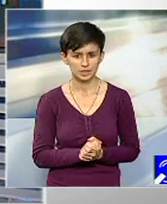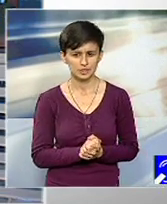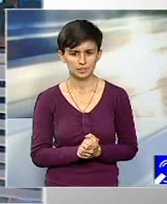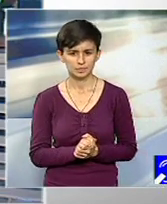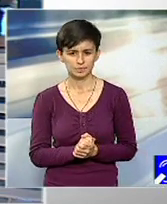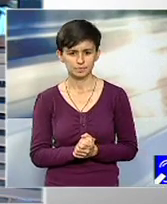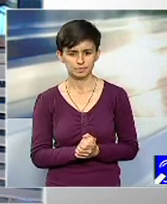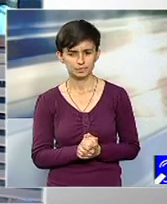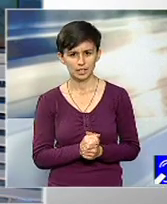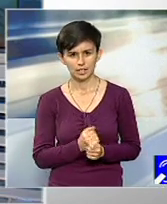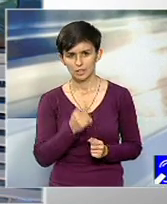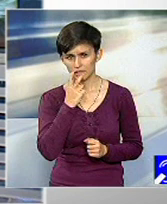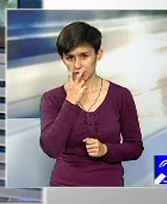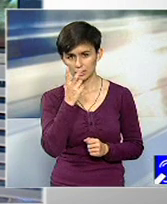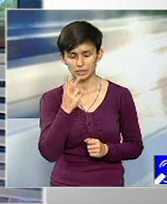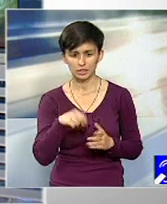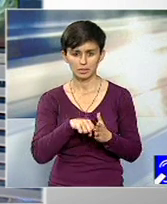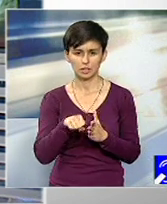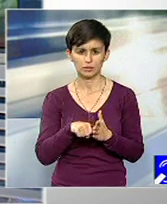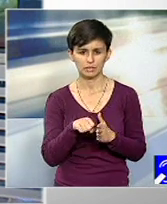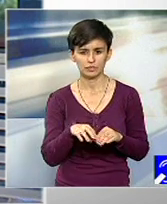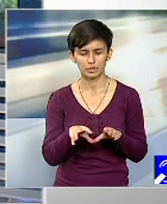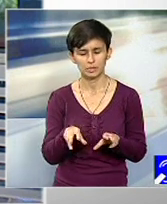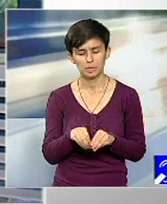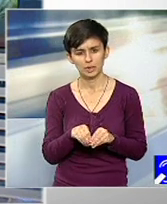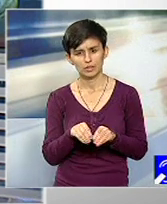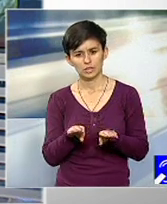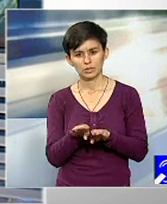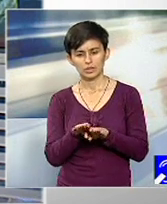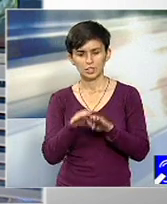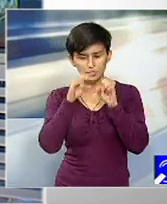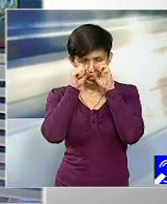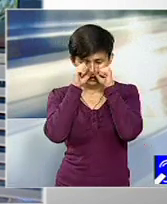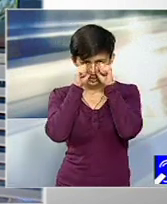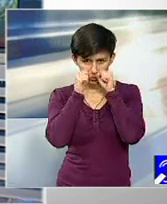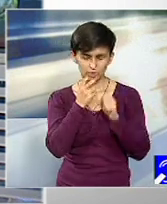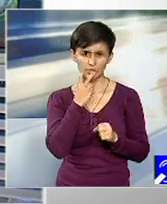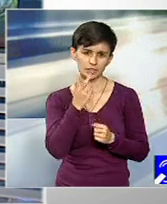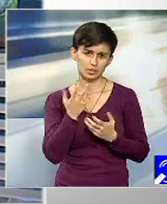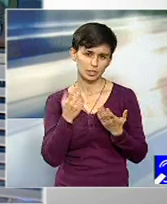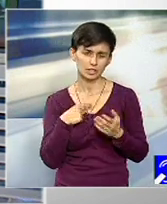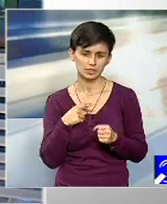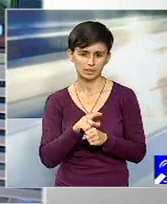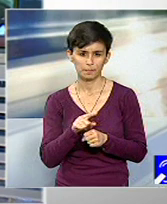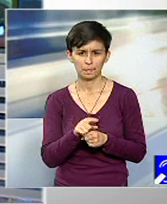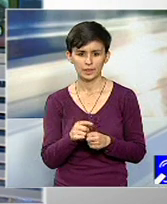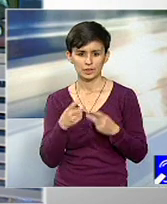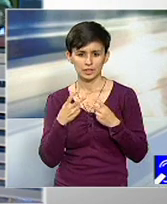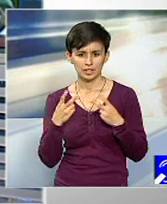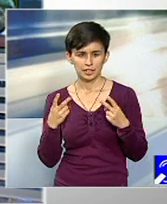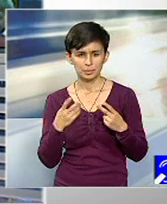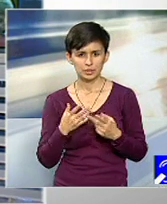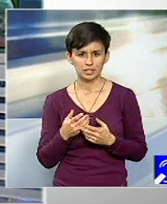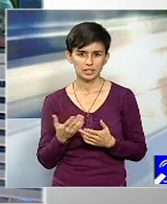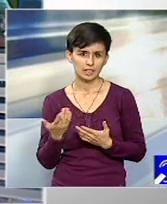Inițial ne uităm la un film împreună cu colegii noștri nevăzători, vedem care sunt elementele importante din acel film care nu se regăsesc